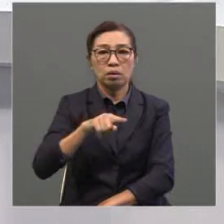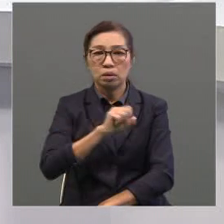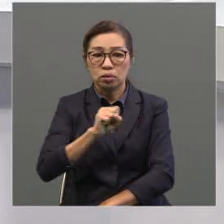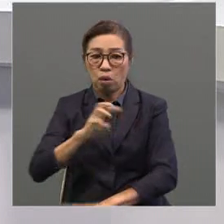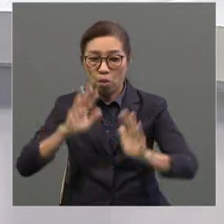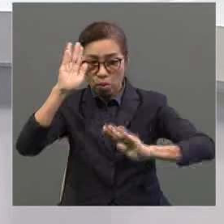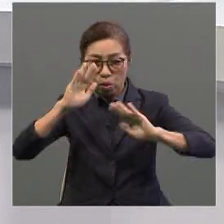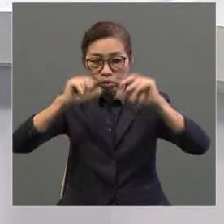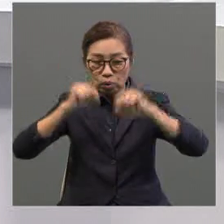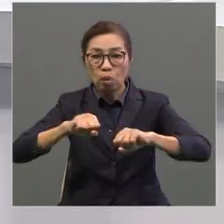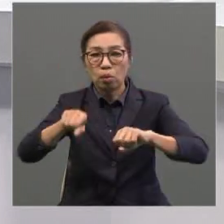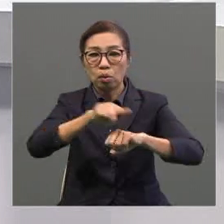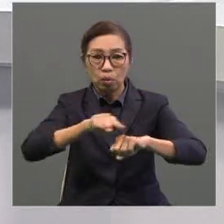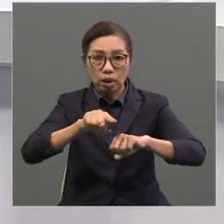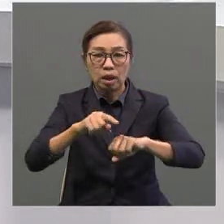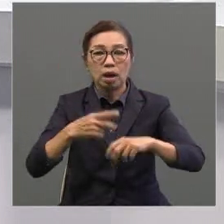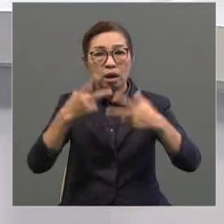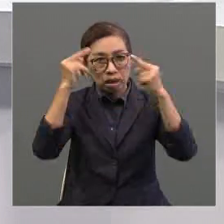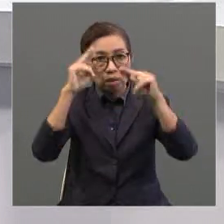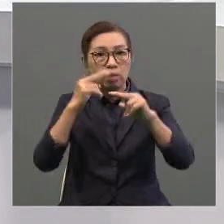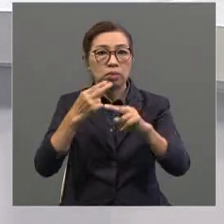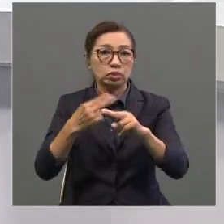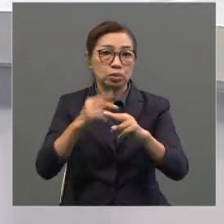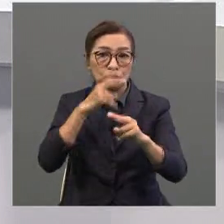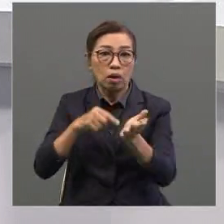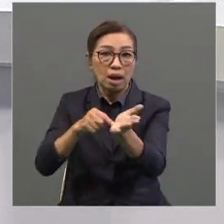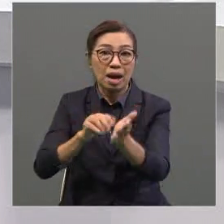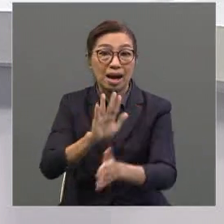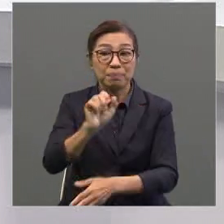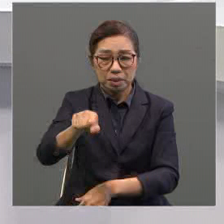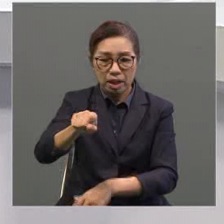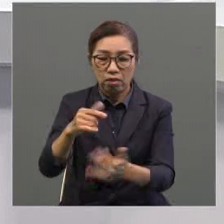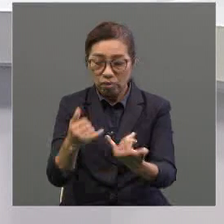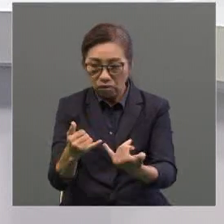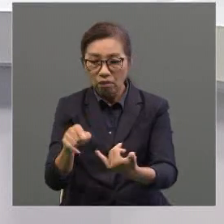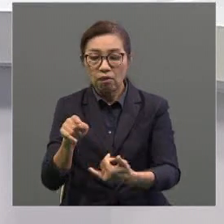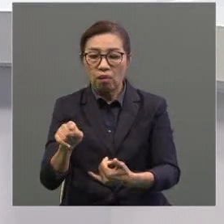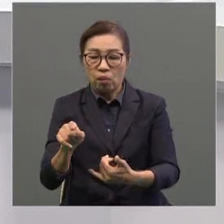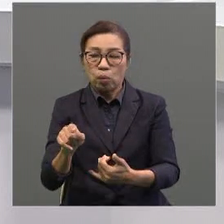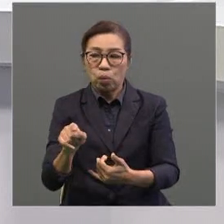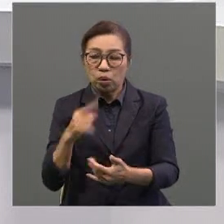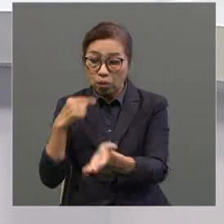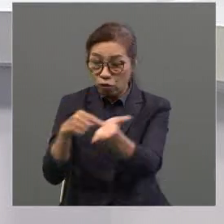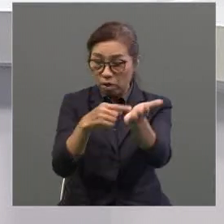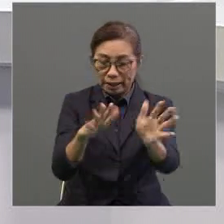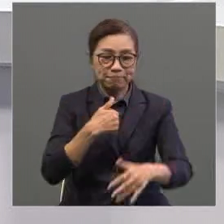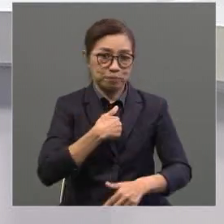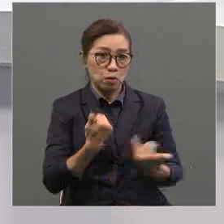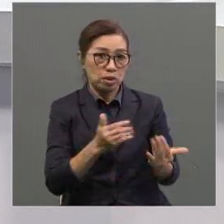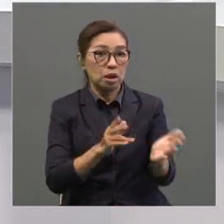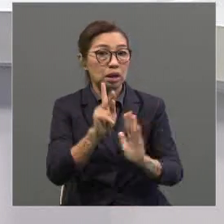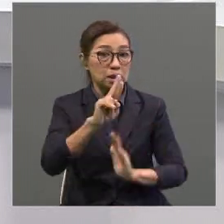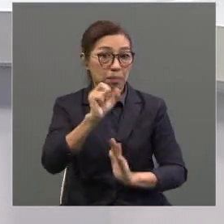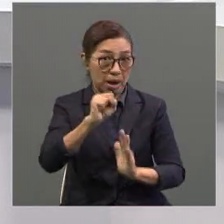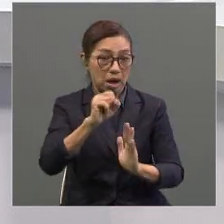เห็นชอบด้วยรัฐธรรมนูญหรือไม่ตอนนี้มอบหมายให้ฝ่ายกฎหมายเองของจะพาไปพิจารณาครับซึ่งวันนี้